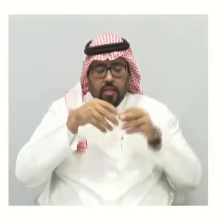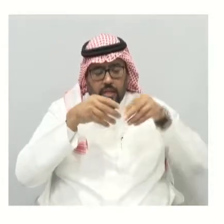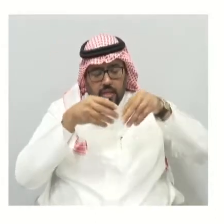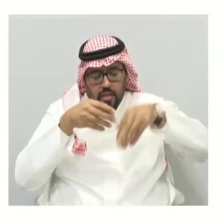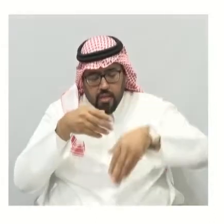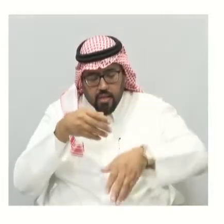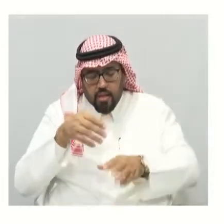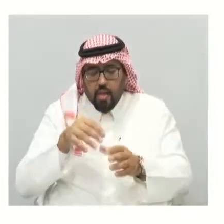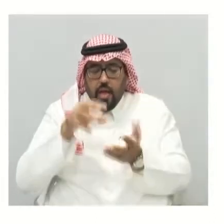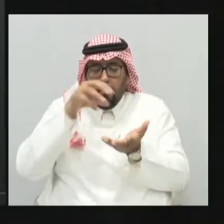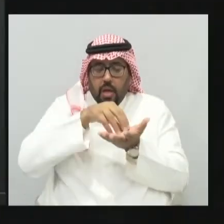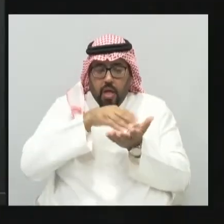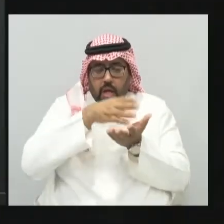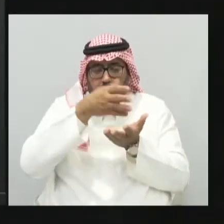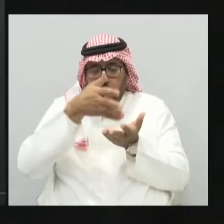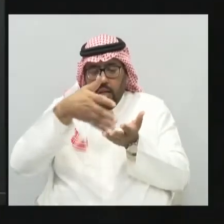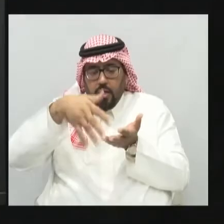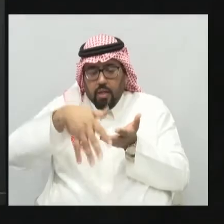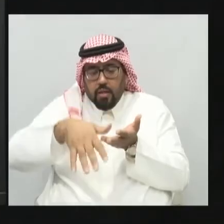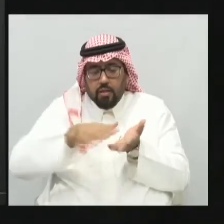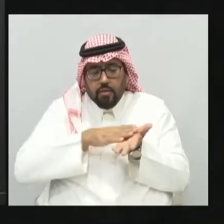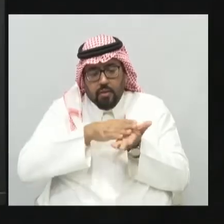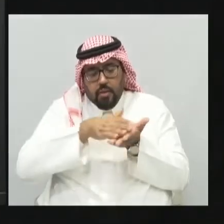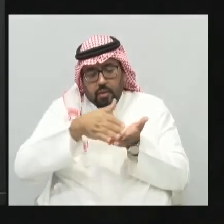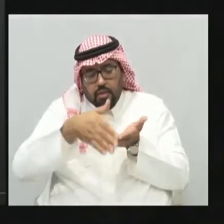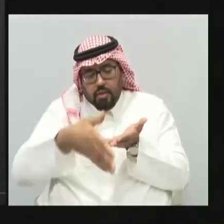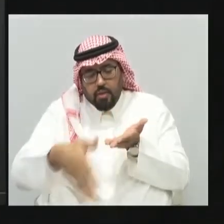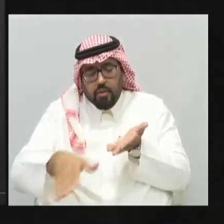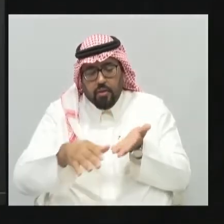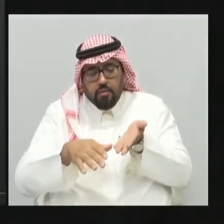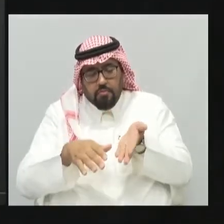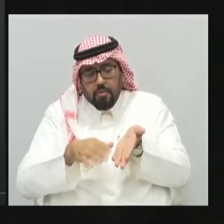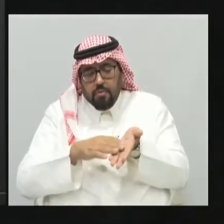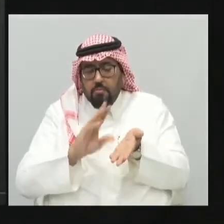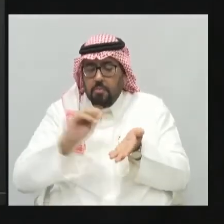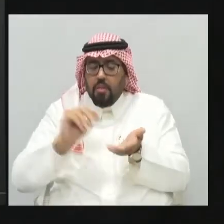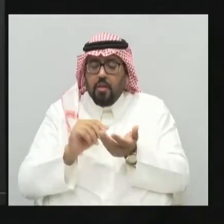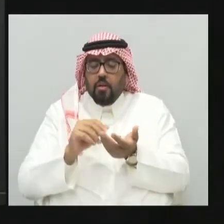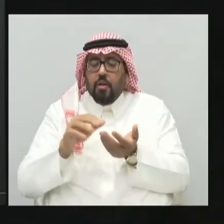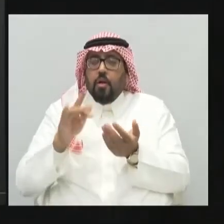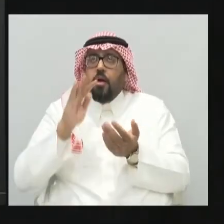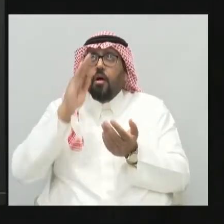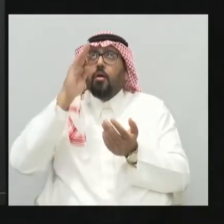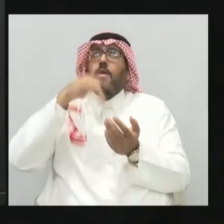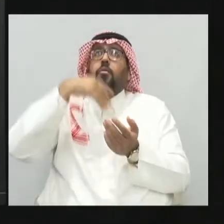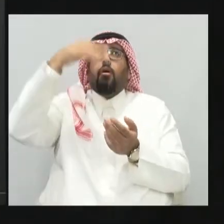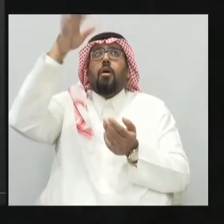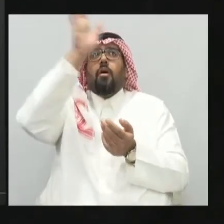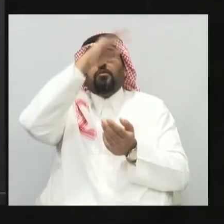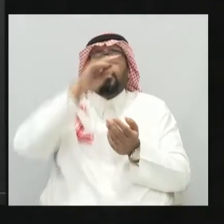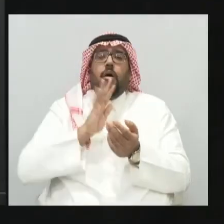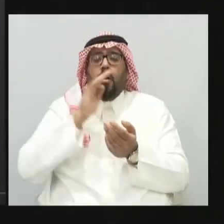يعني يتحرك من مكان لمكان معين فقط ما هو مثل الغاز يروح في كل